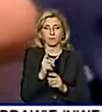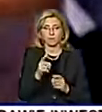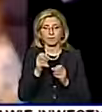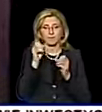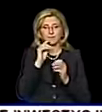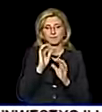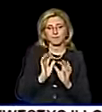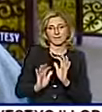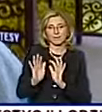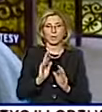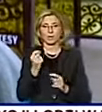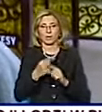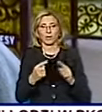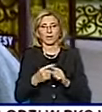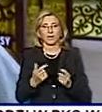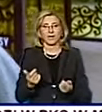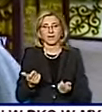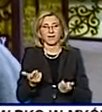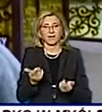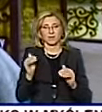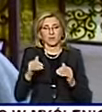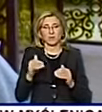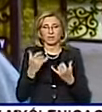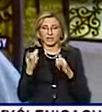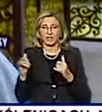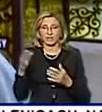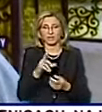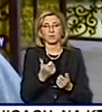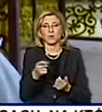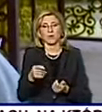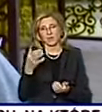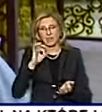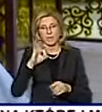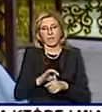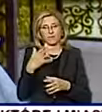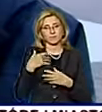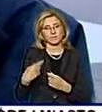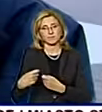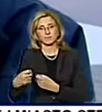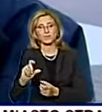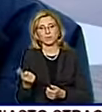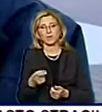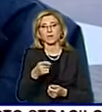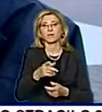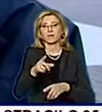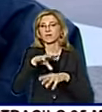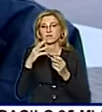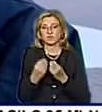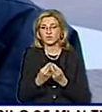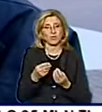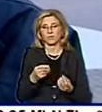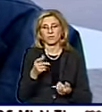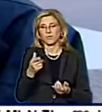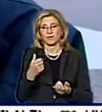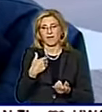to z dystansem. Co innego też może coś przyciągnąć, wie pani, na pewno. Na ten wszystko to ja nie chcę